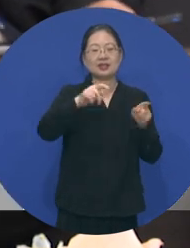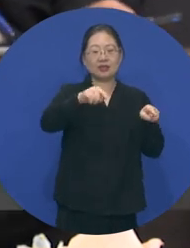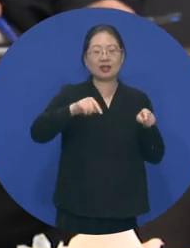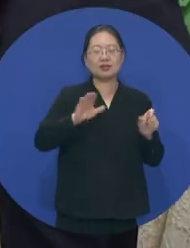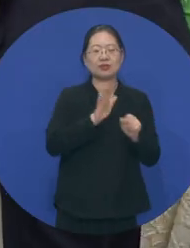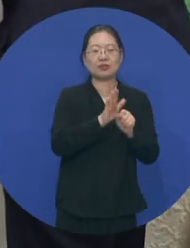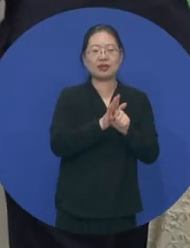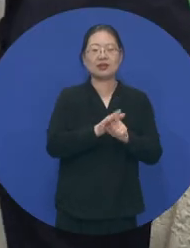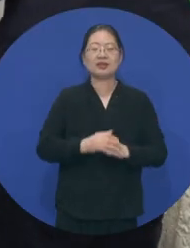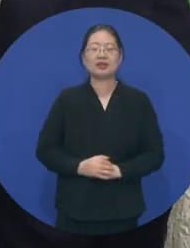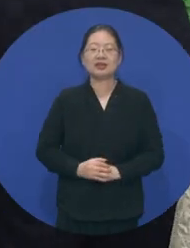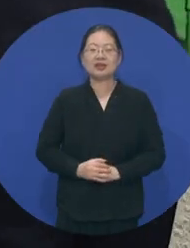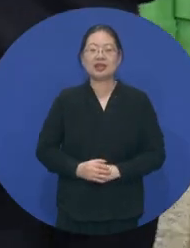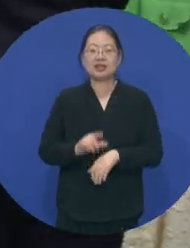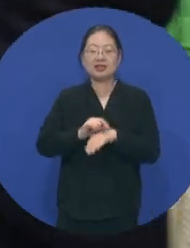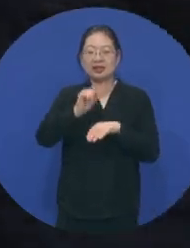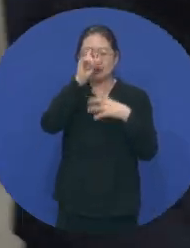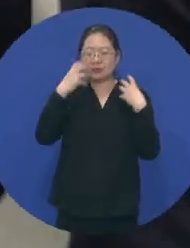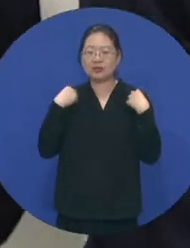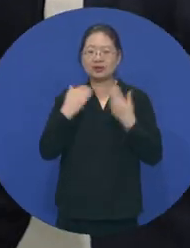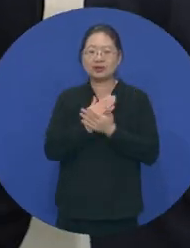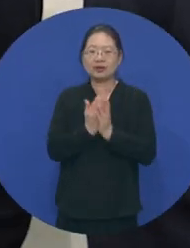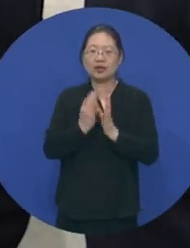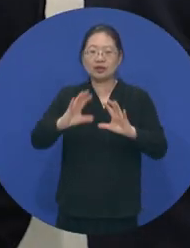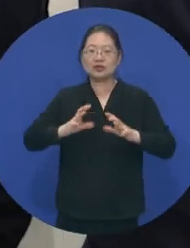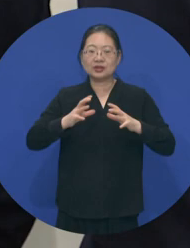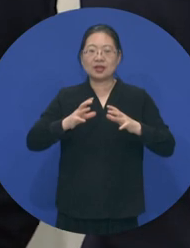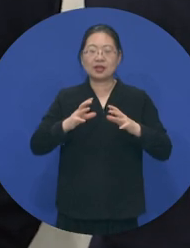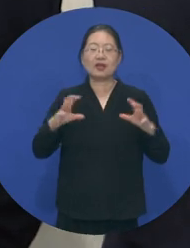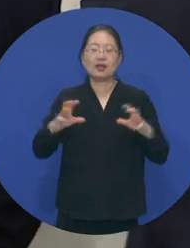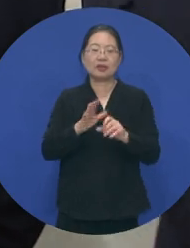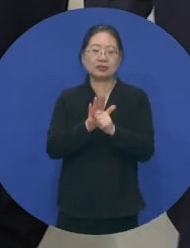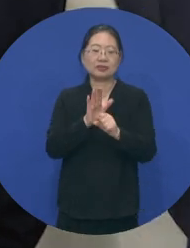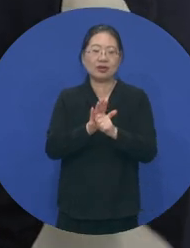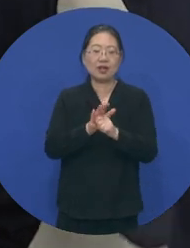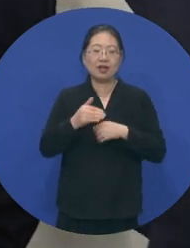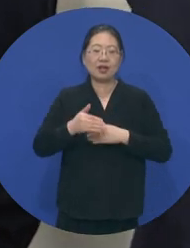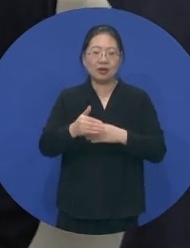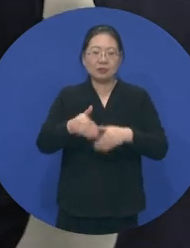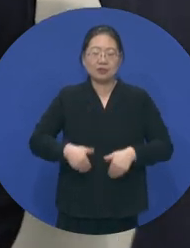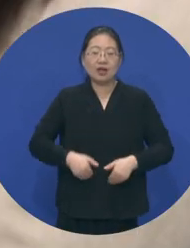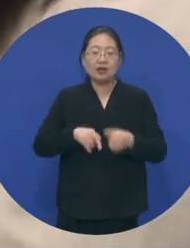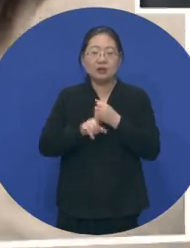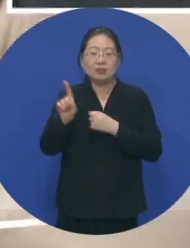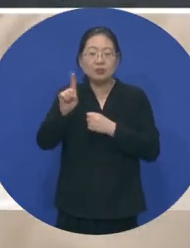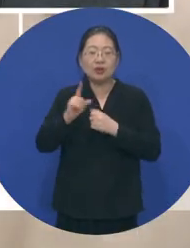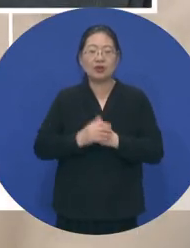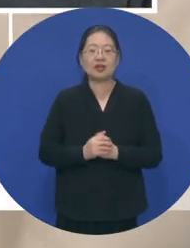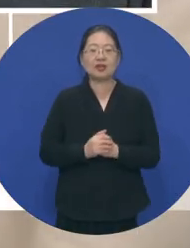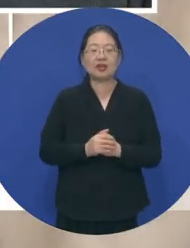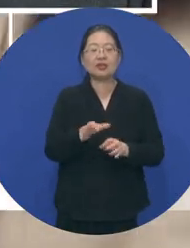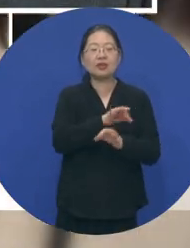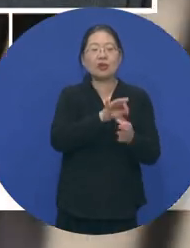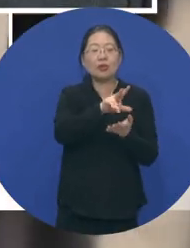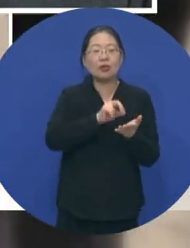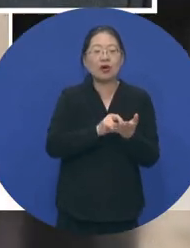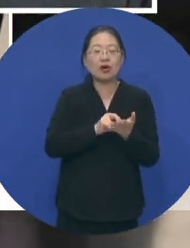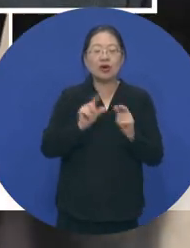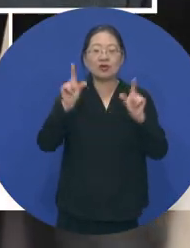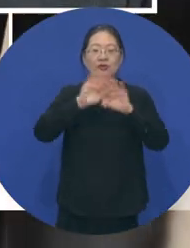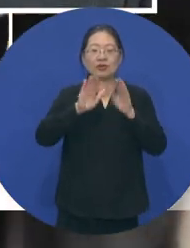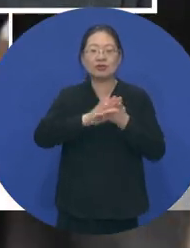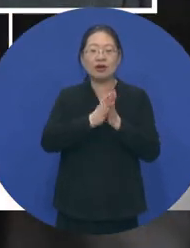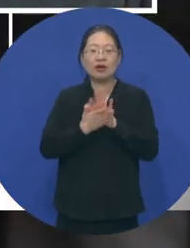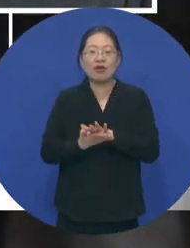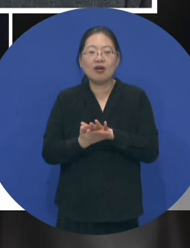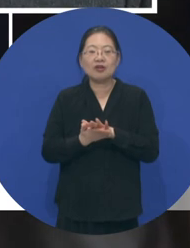했으면. 이 같은 지방정부의 다방면 국제협력 행보는 왜 필요할까? 경제 문제라든가 기후변화,